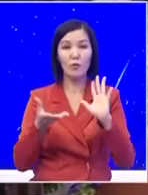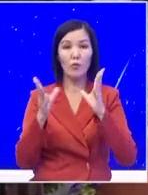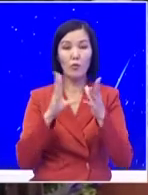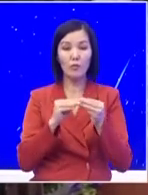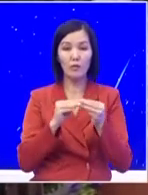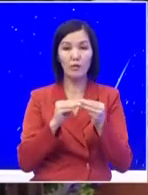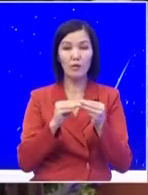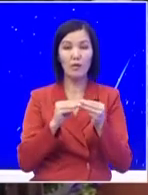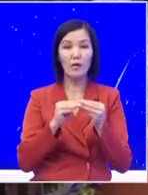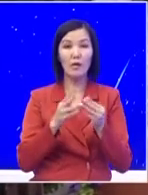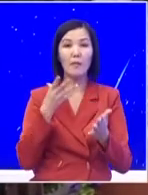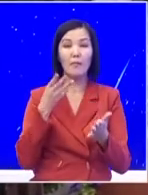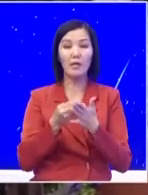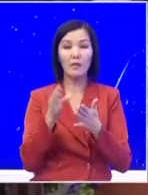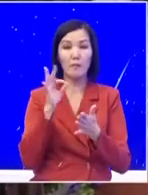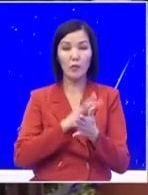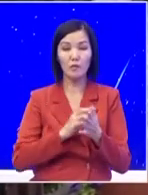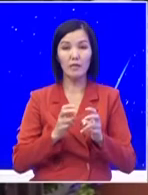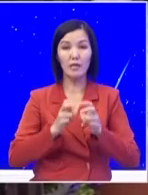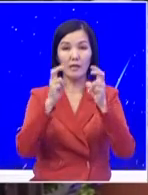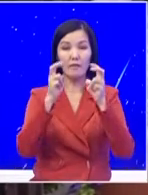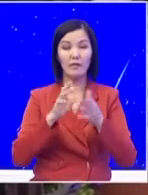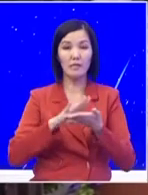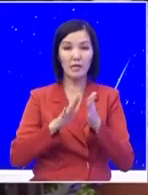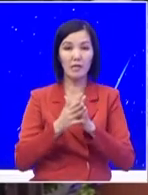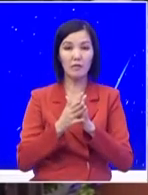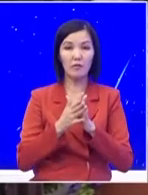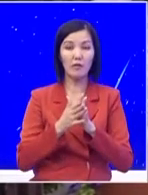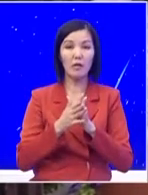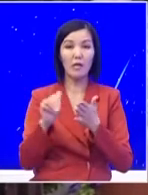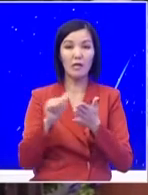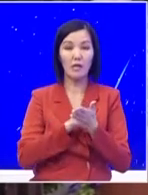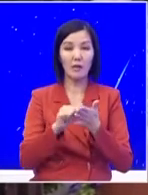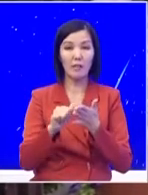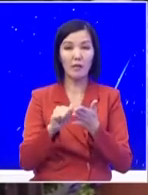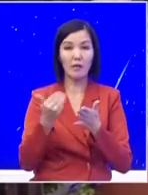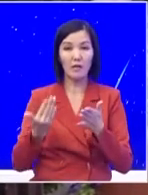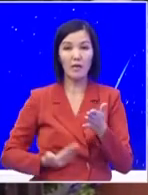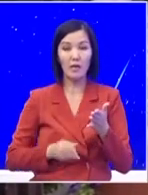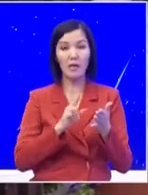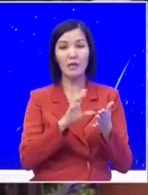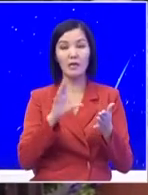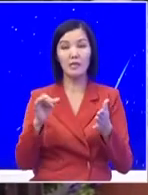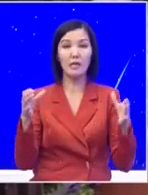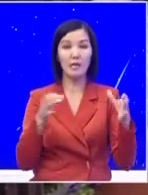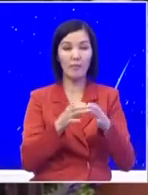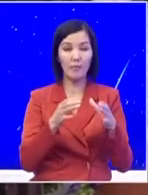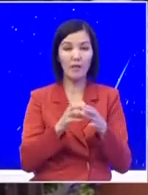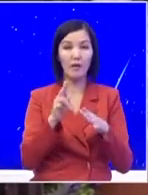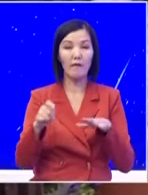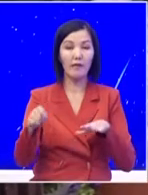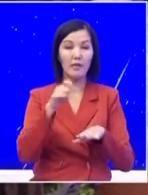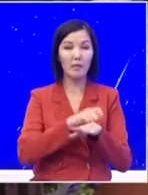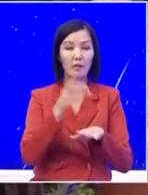имуществом. Плата за пользование лифтом согласовывается на основе договора между жильцами и ответственной компанией, также зависит от квадратуры.